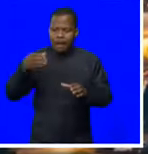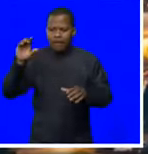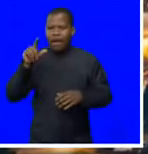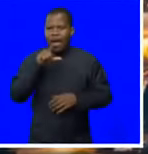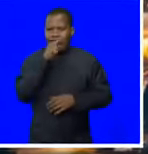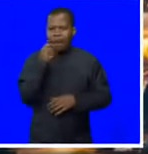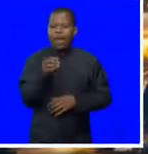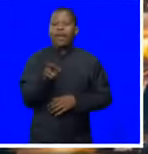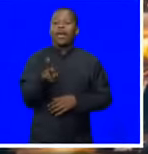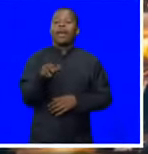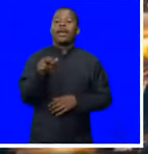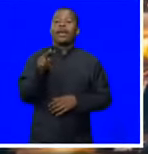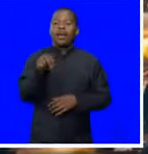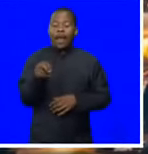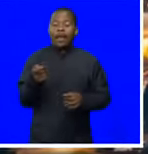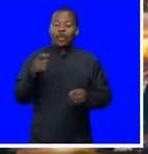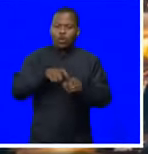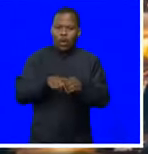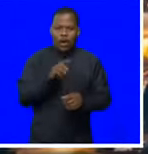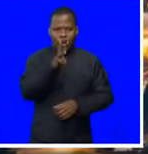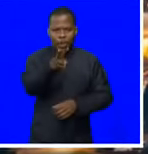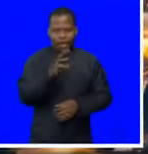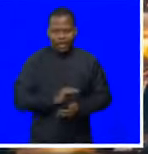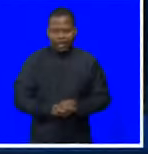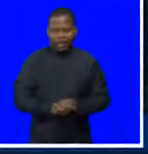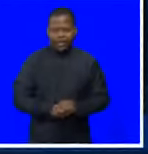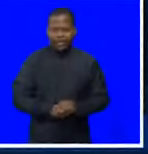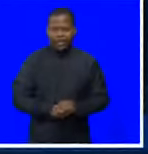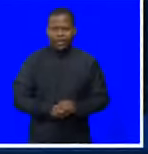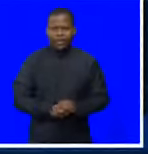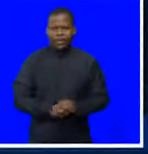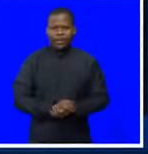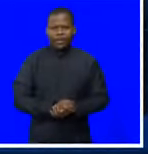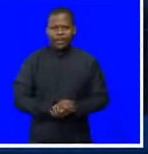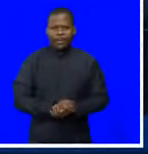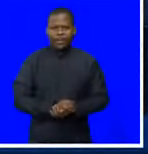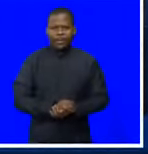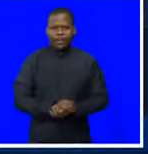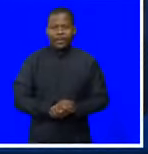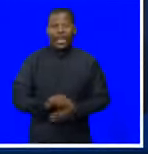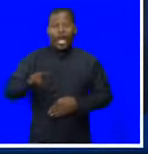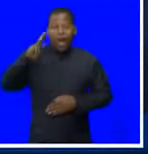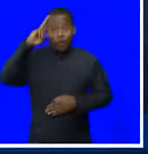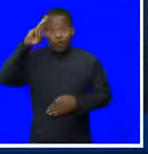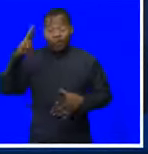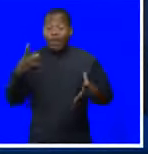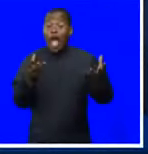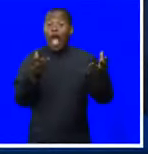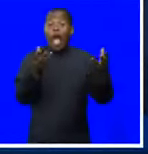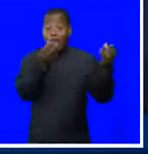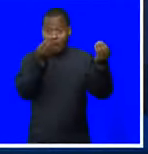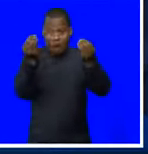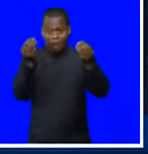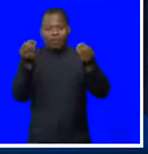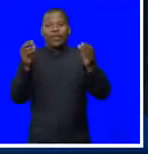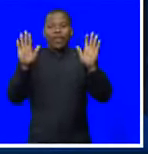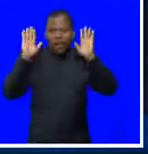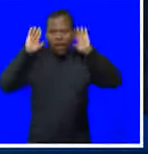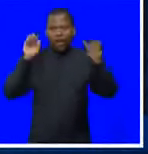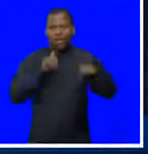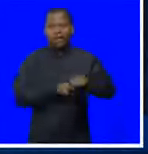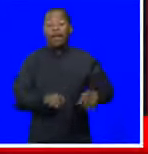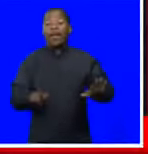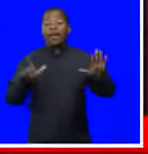leIran. Sathele msato Linton Gule hlanganisa nangombiko. Sanibona sikuvusele zusele nembukeli eTindzabeni. Yebo kuletho